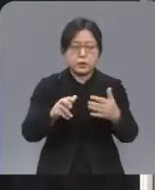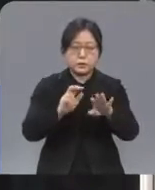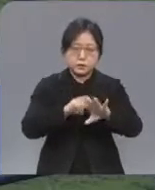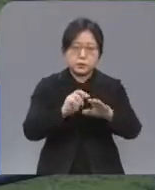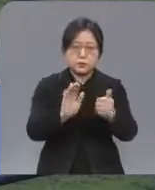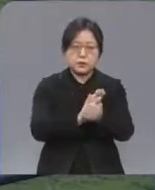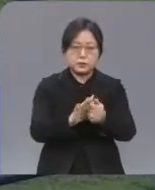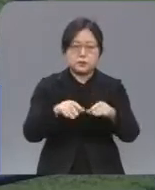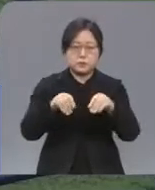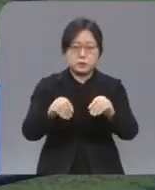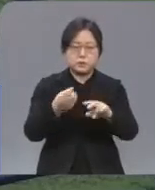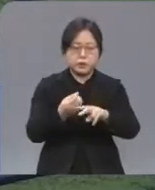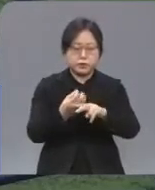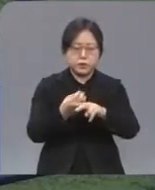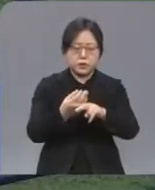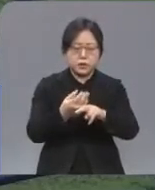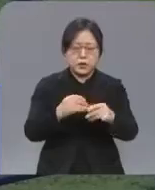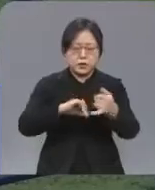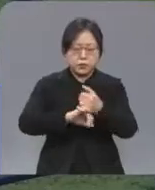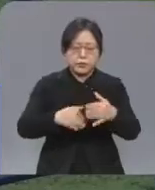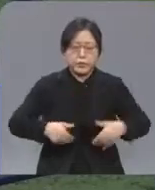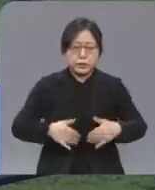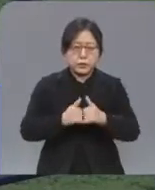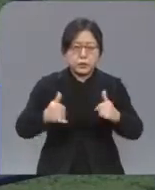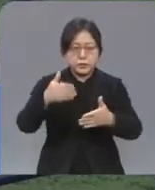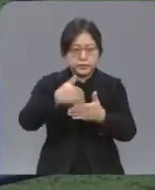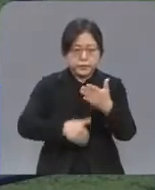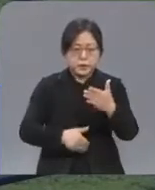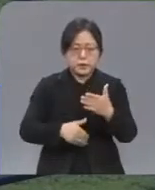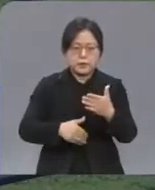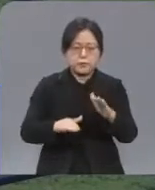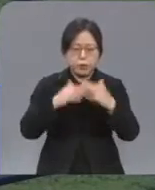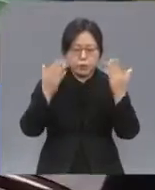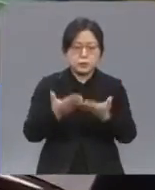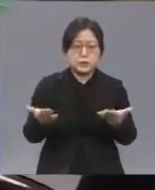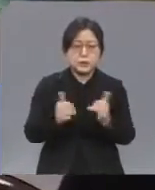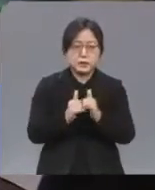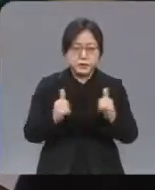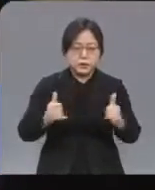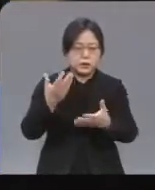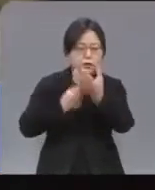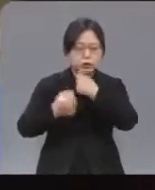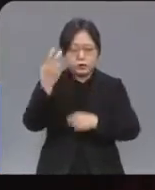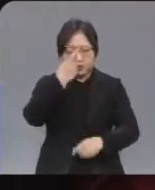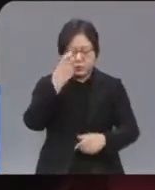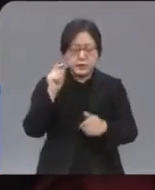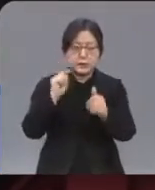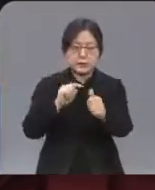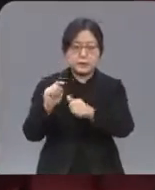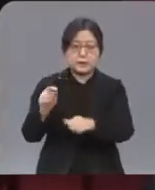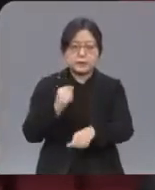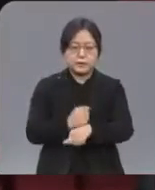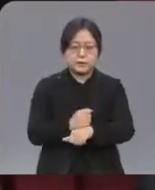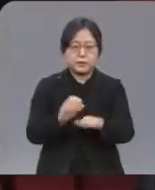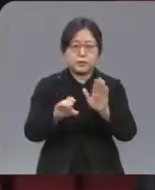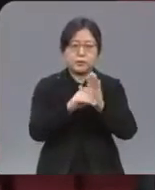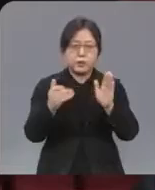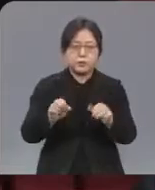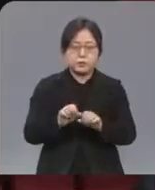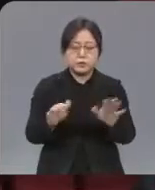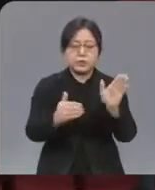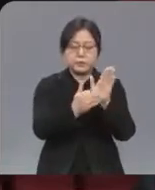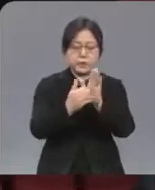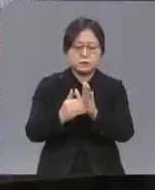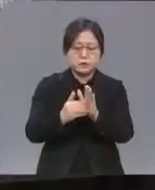중단했습니다. 보성군은 필수 업무 인력을 제외한 보건소 모든 직원을 역학조사 등에 배치하고 코로나19 전파